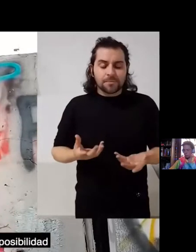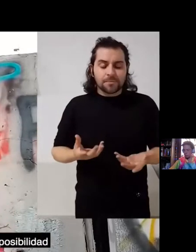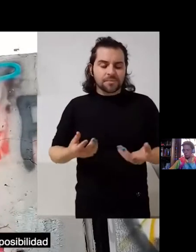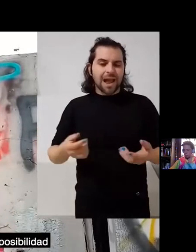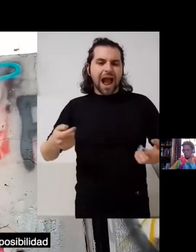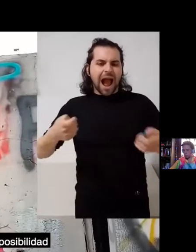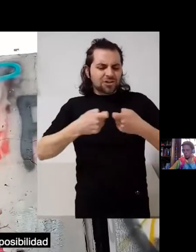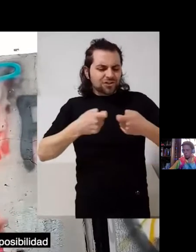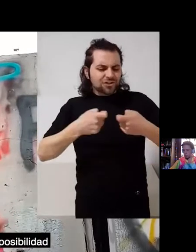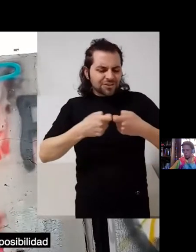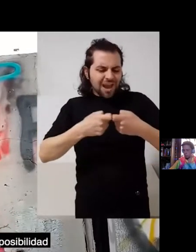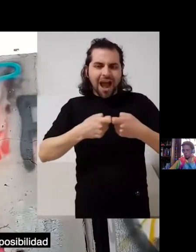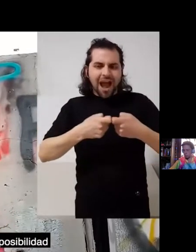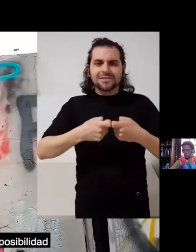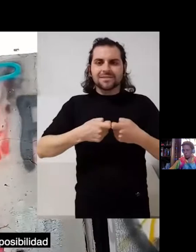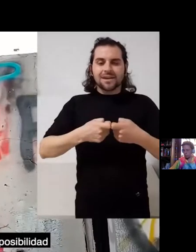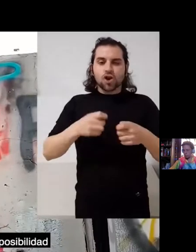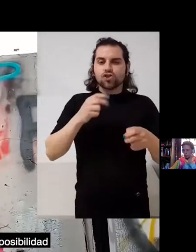genre qui